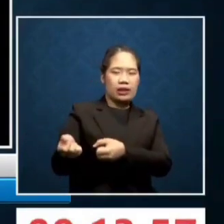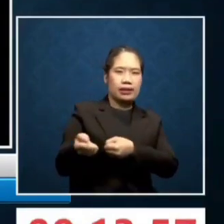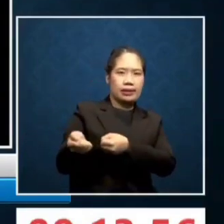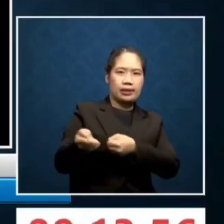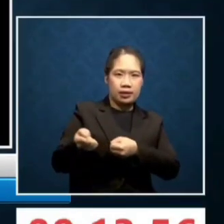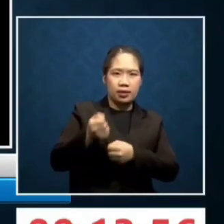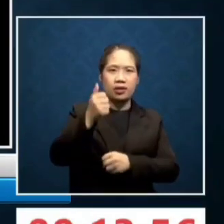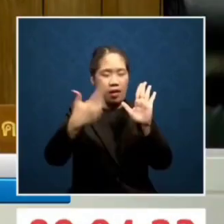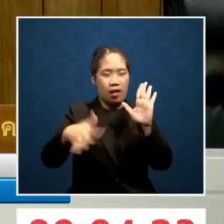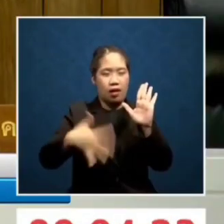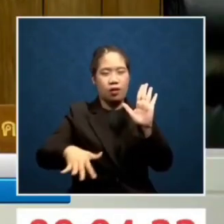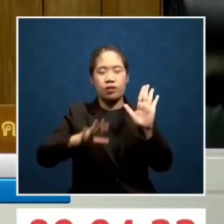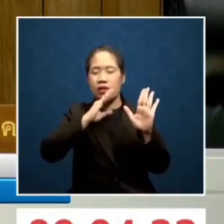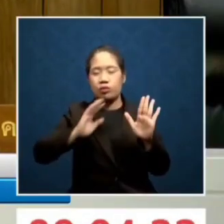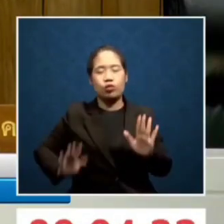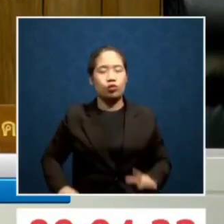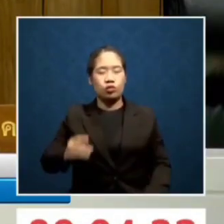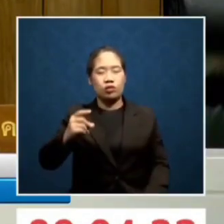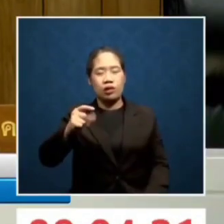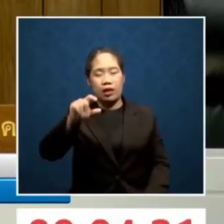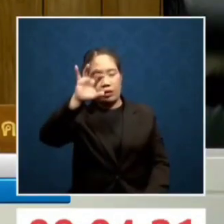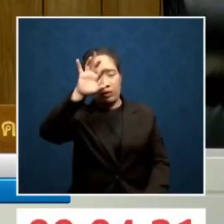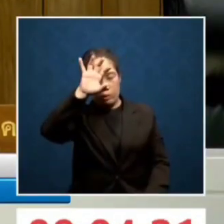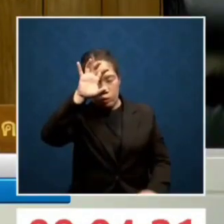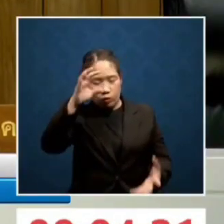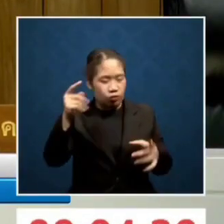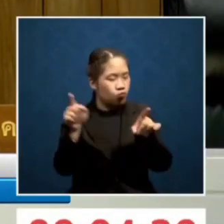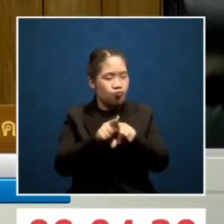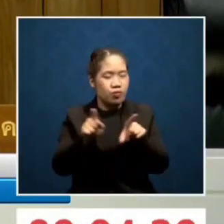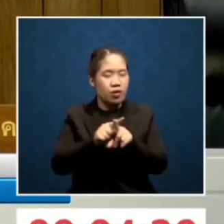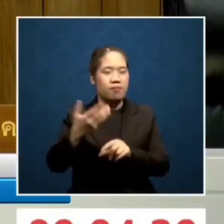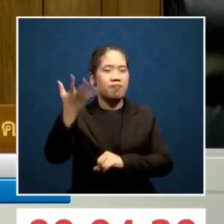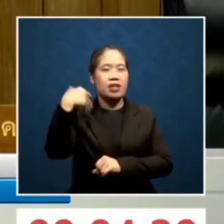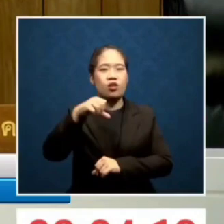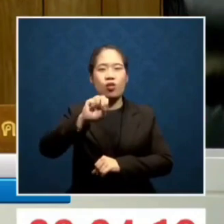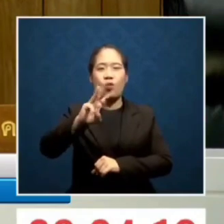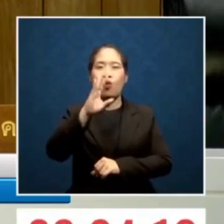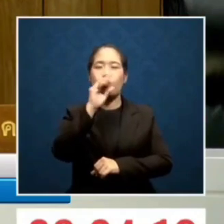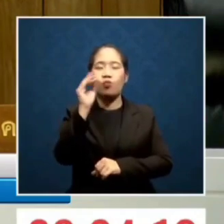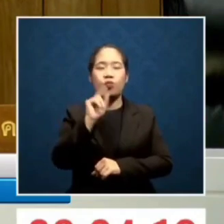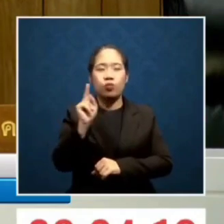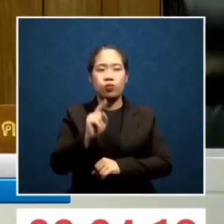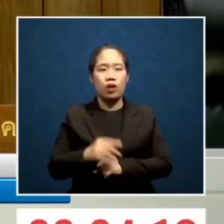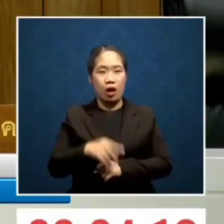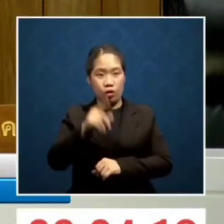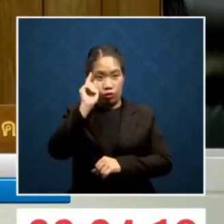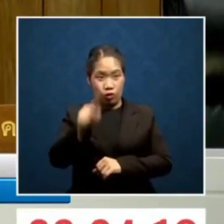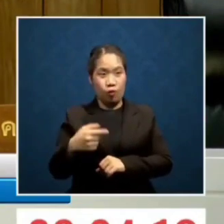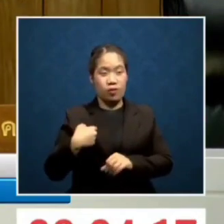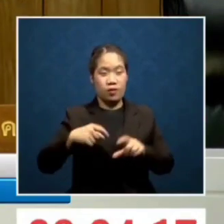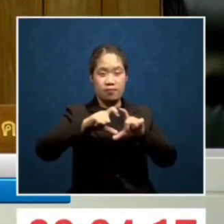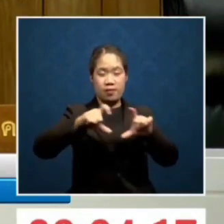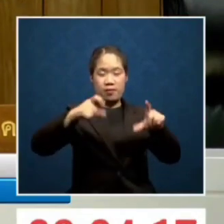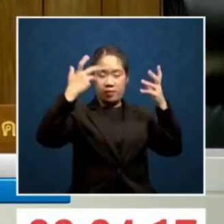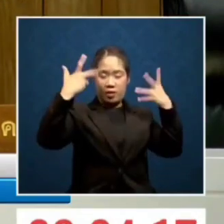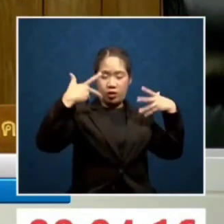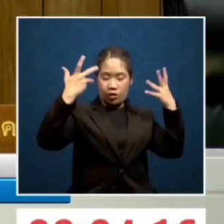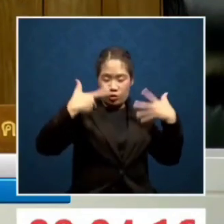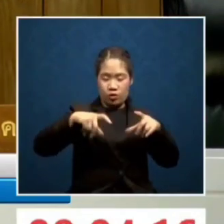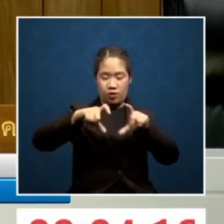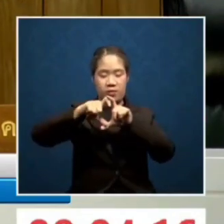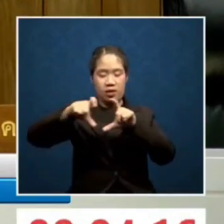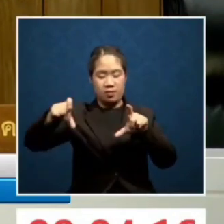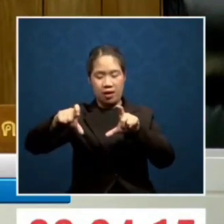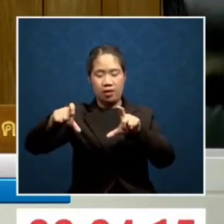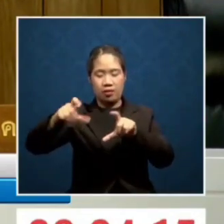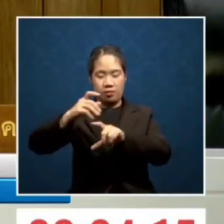ตรีวุฒิพงษ์พงศ์สุวรรณโดยมีนายอิทธิสิริรัยกรรัฐมนตรีช่วยว่าการกระทรวงเกษตรและสหกรณ์ได้รับมอบหมายจากนายก